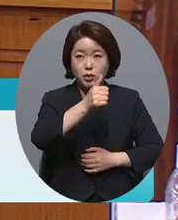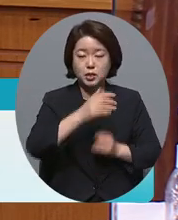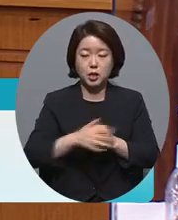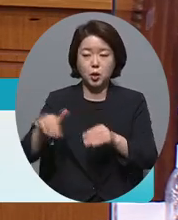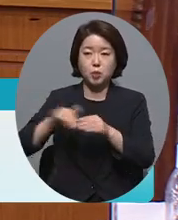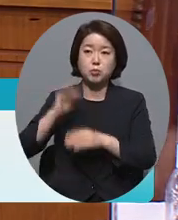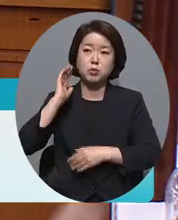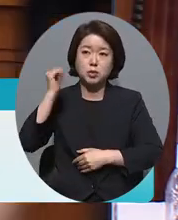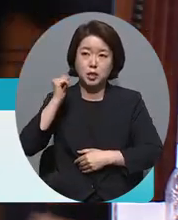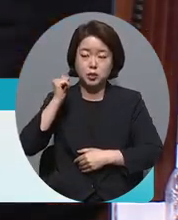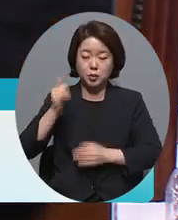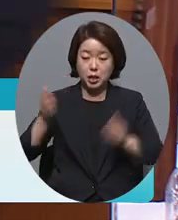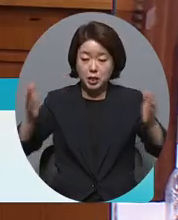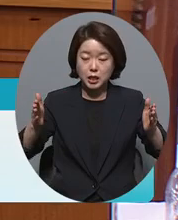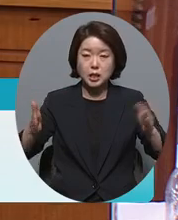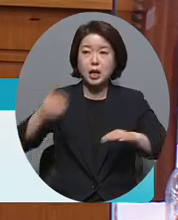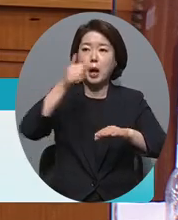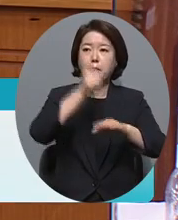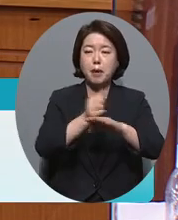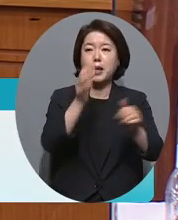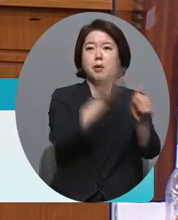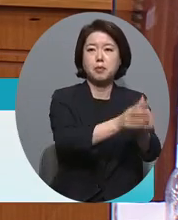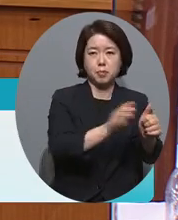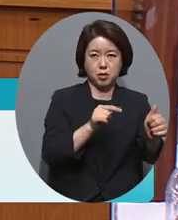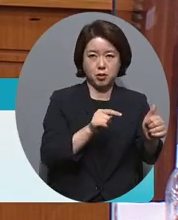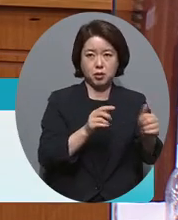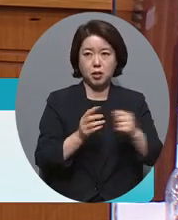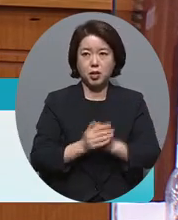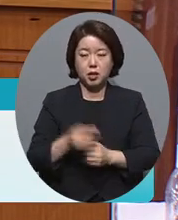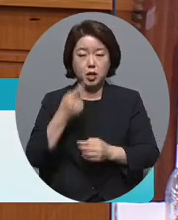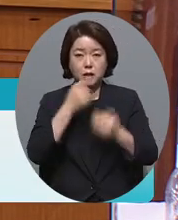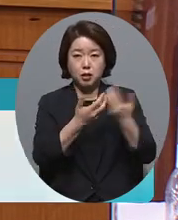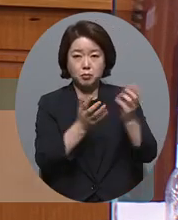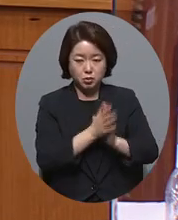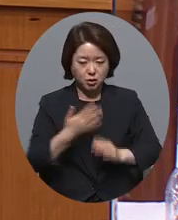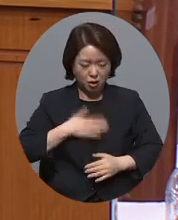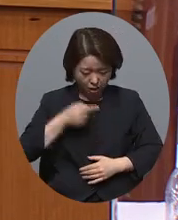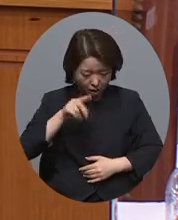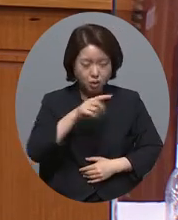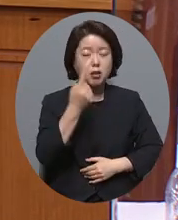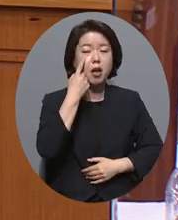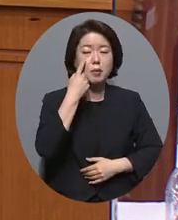운영을 가능한 분입니다 더불어민주당은 알아서 하시는 중입니다